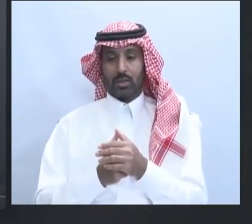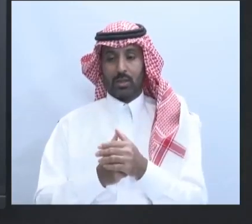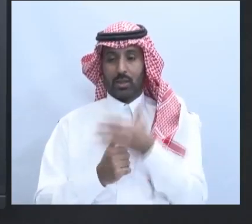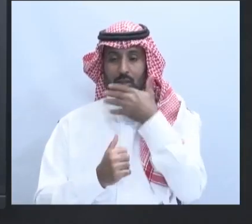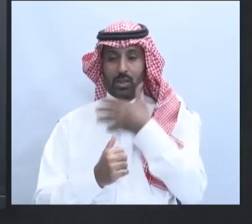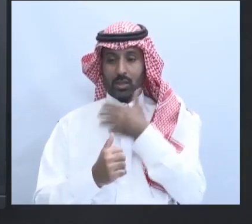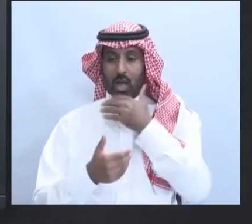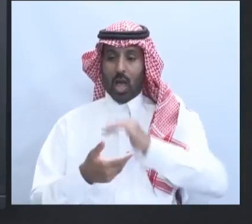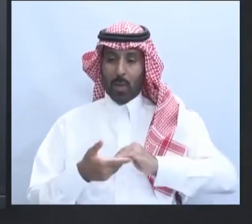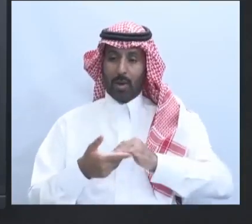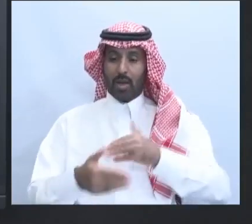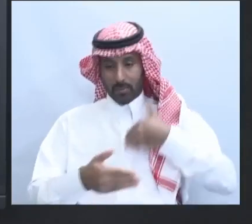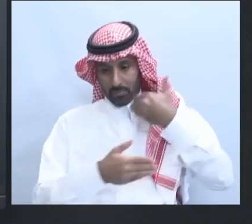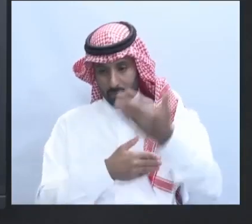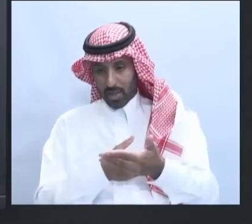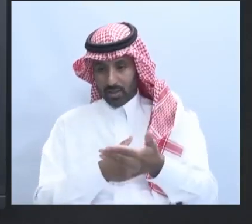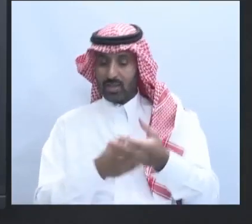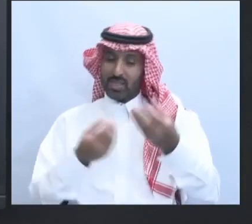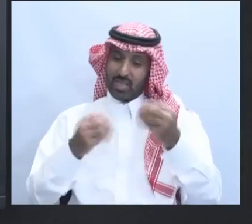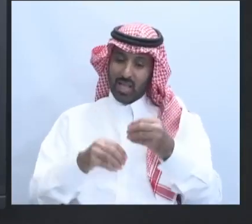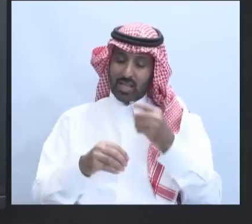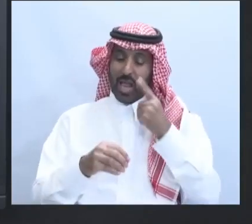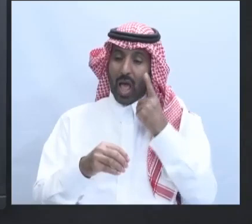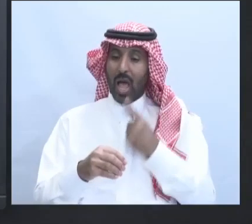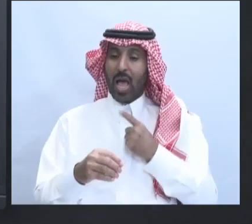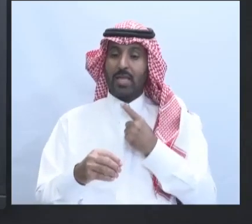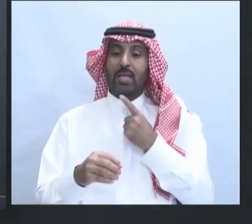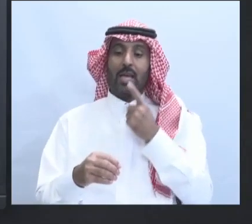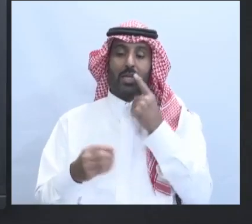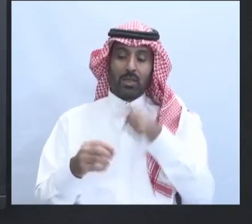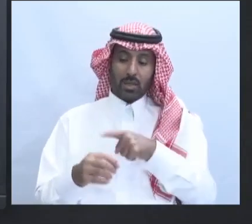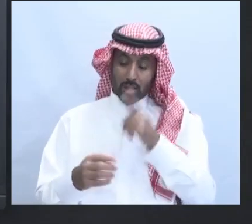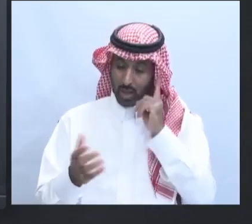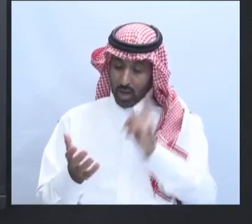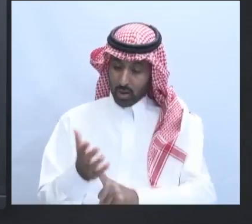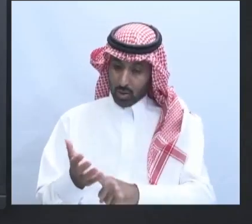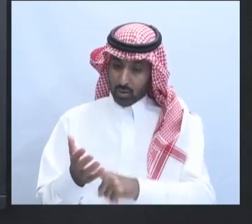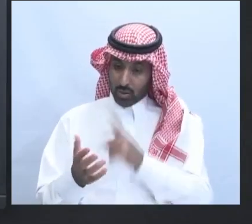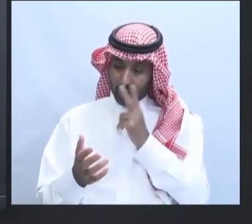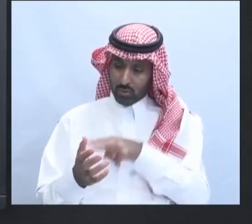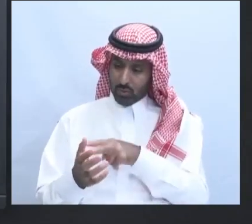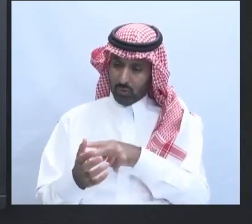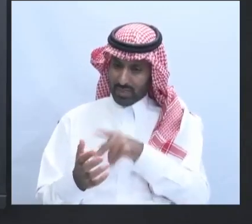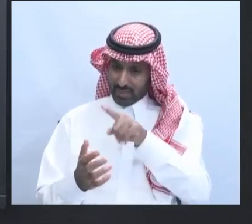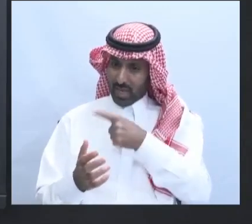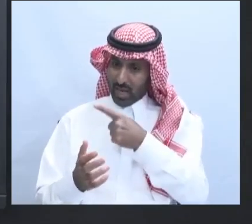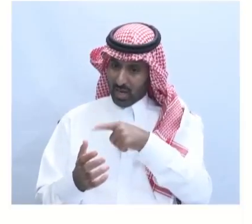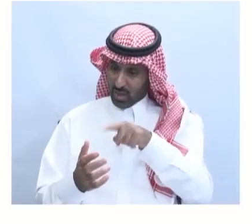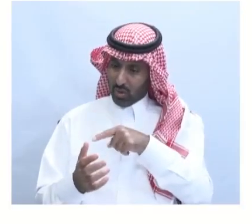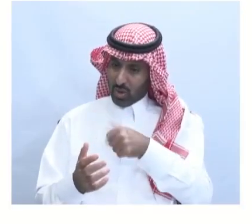الصحابه ازدادت الحاجه الى التثبت والنقد لماذا لاتساع الروايه